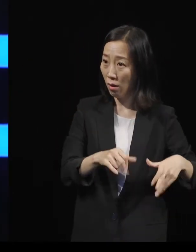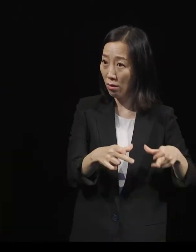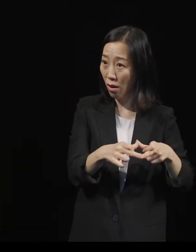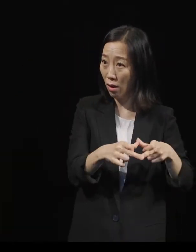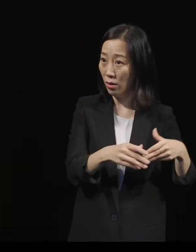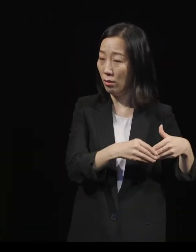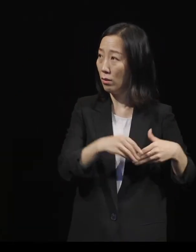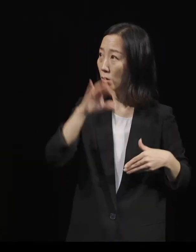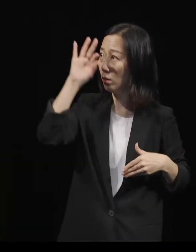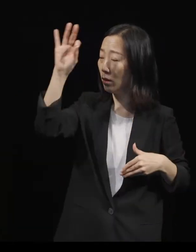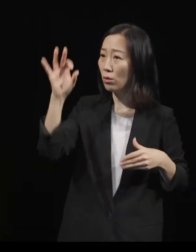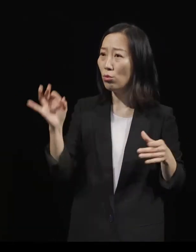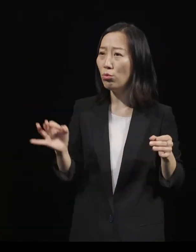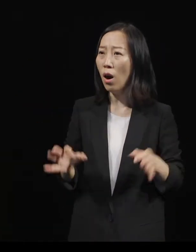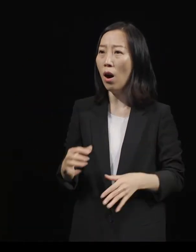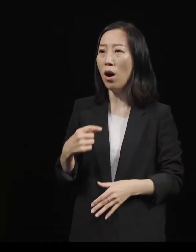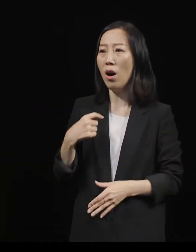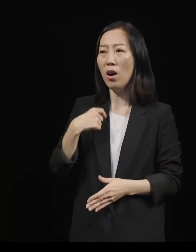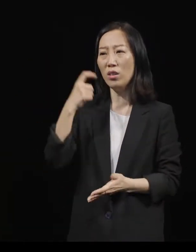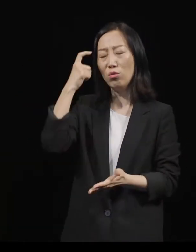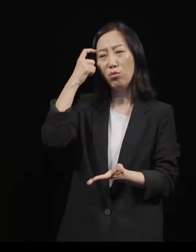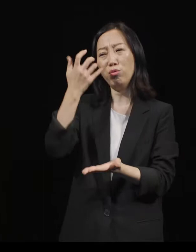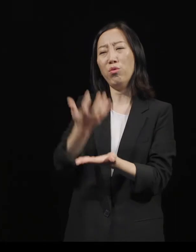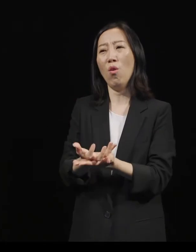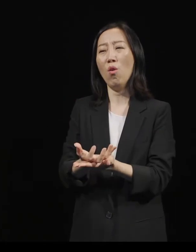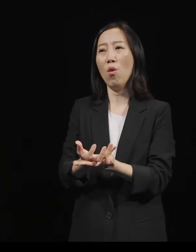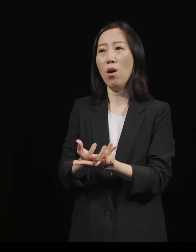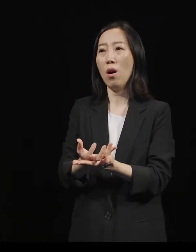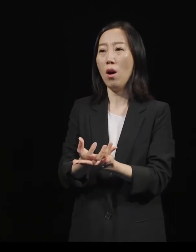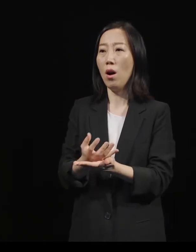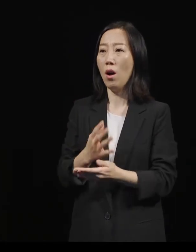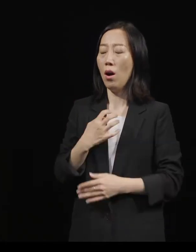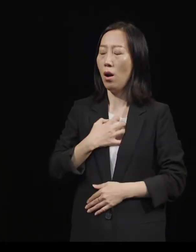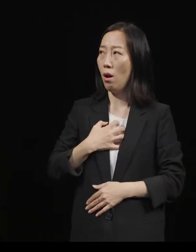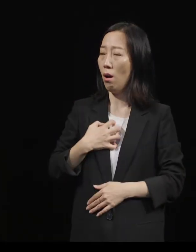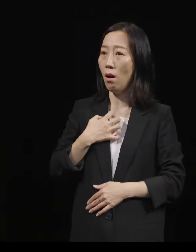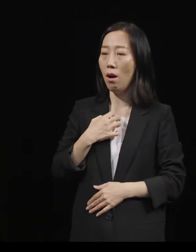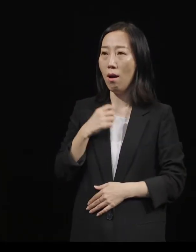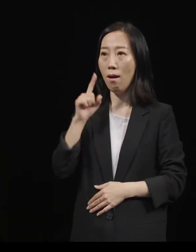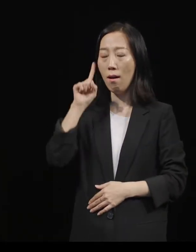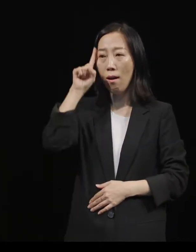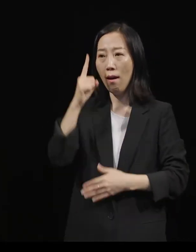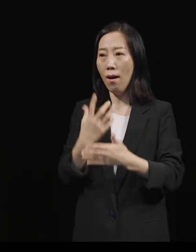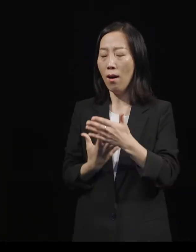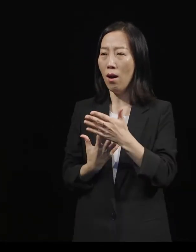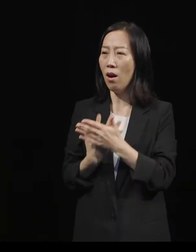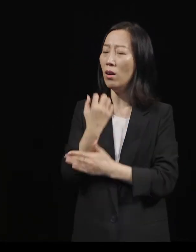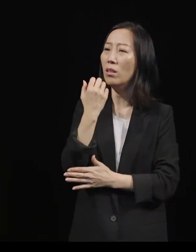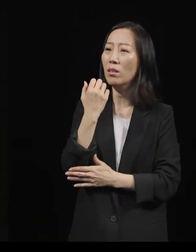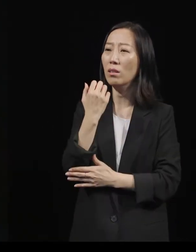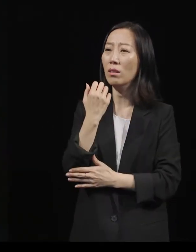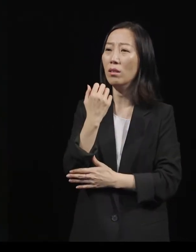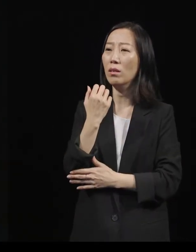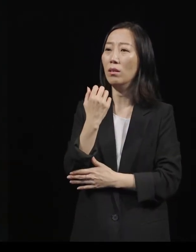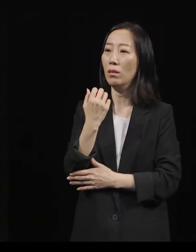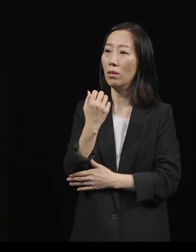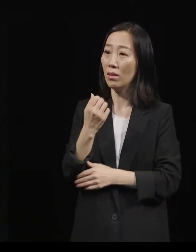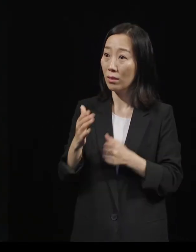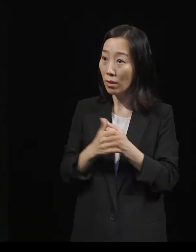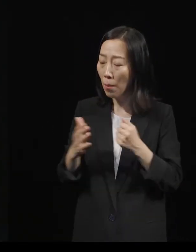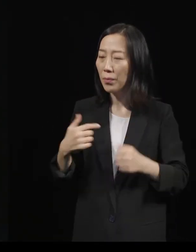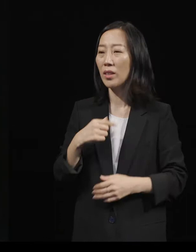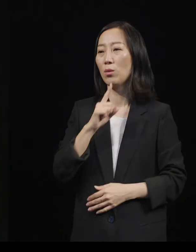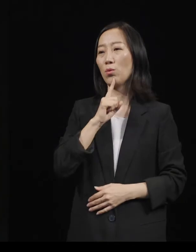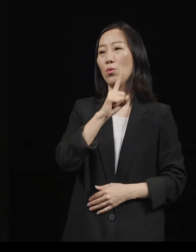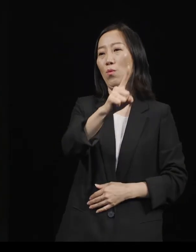벽보는 참 충격적이기도 했고요. 슬프기도 했고요. 너무 화도 많이 났습니다. 그리고